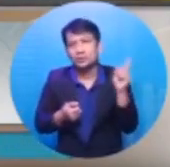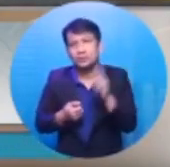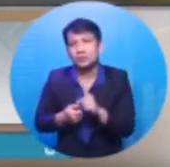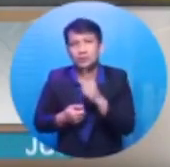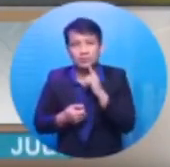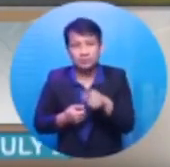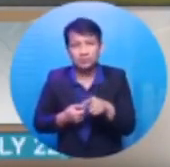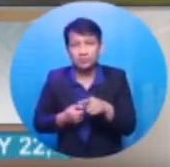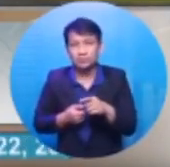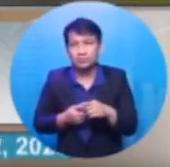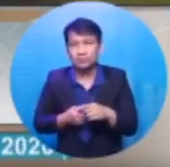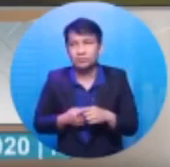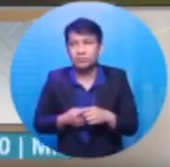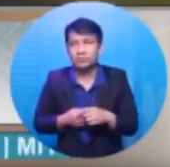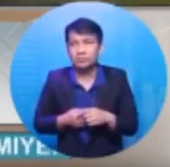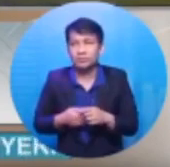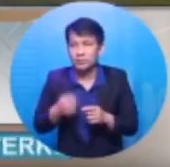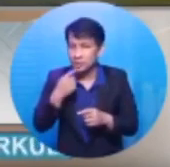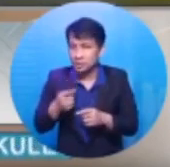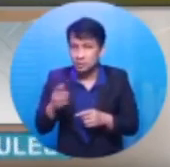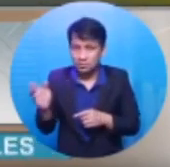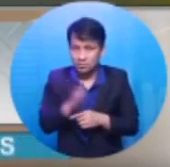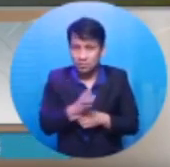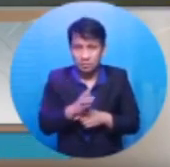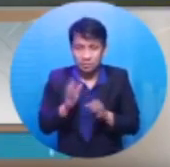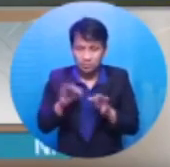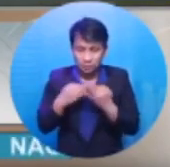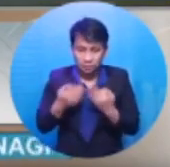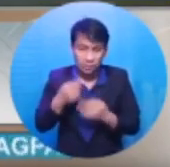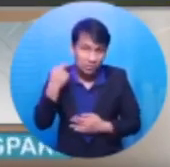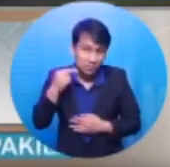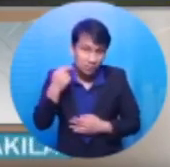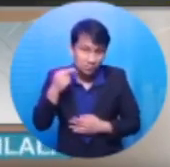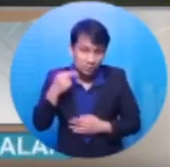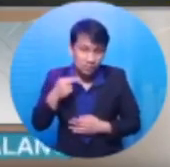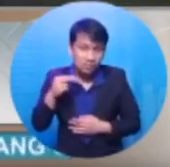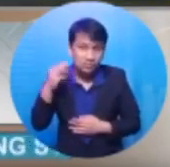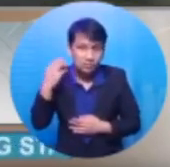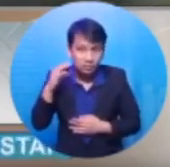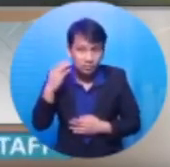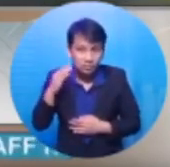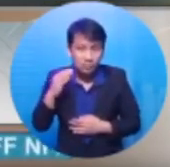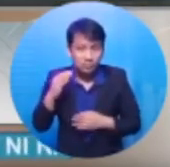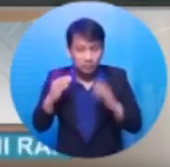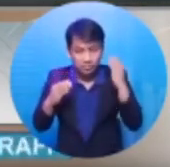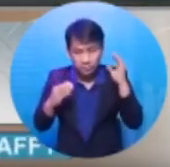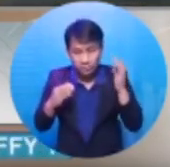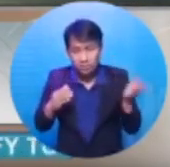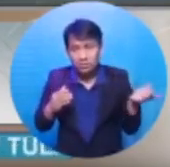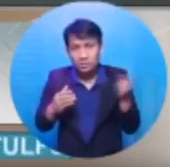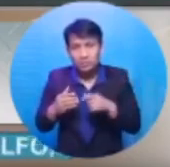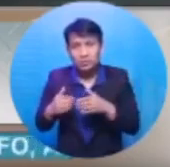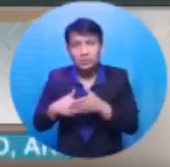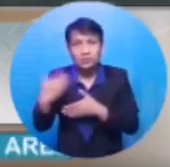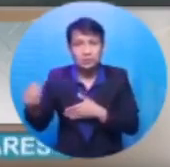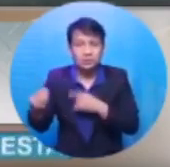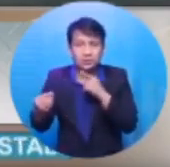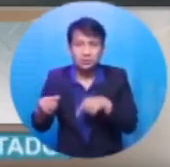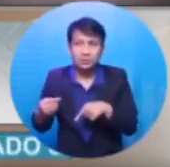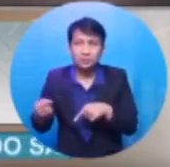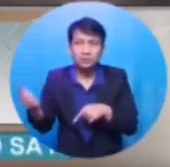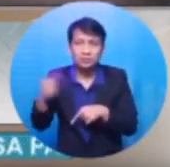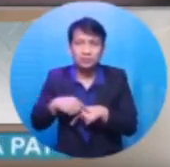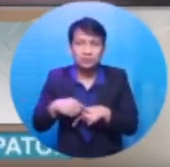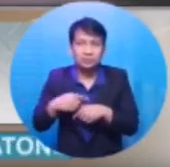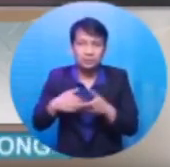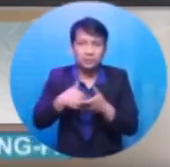Sa totoo lang po, sir, hinarangan yung anak ko at saka yung pamangkin ko sa pinsan at yung pinsang buo ko po. Palabas galing po yung dito sa amin